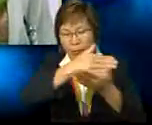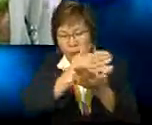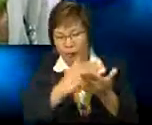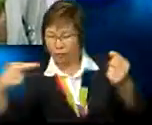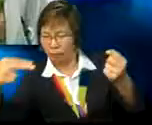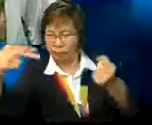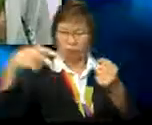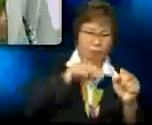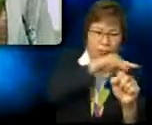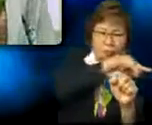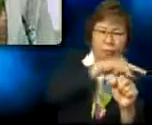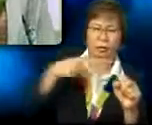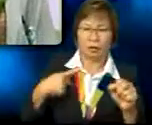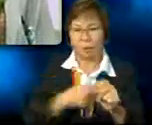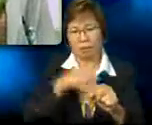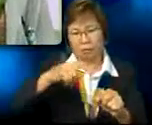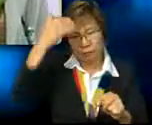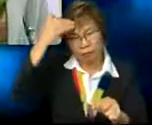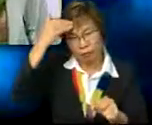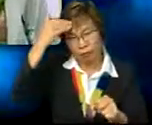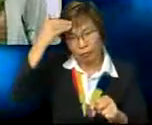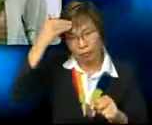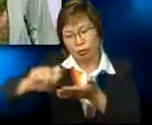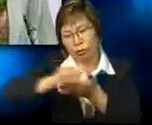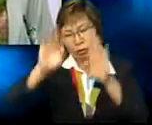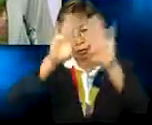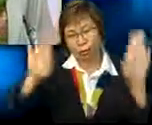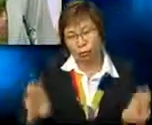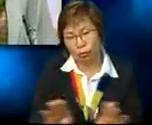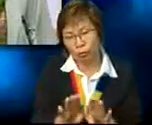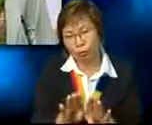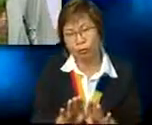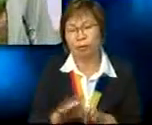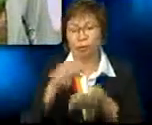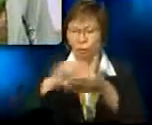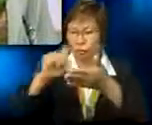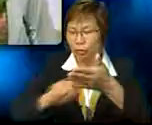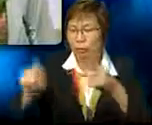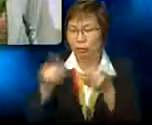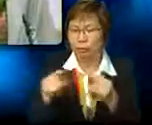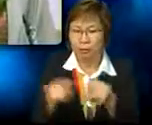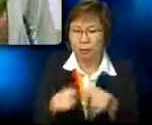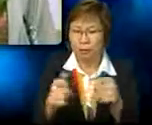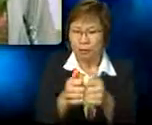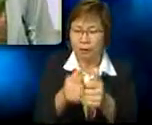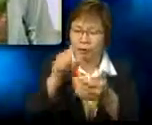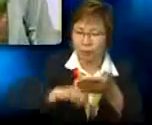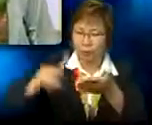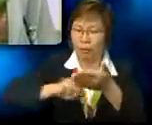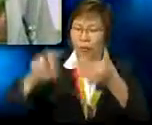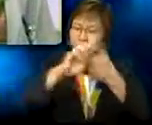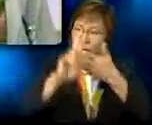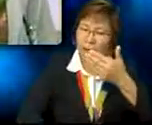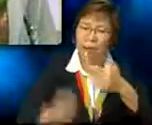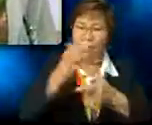dan bahagian mana yang sepatutnya kita tahu. Jadi kita tulis borang dengan sebetulnya. Dan sama juga dengan pemeriksaan